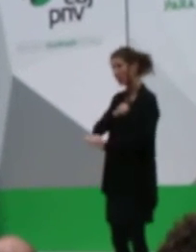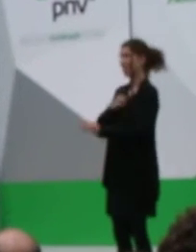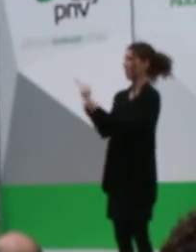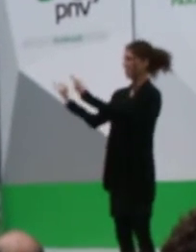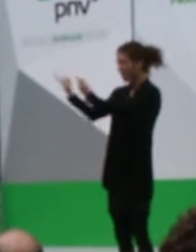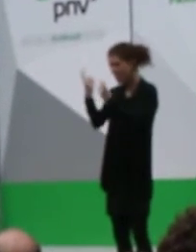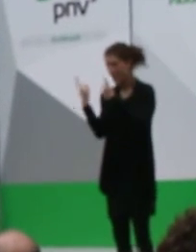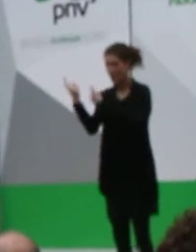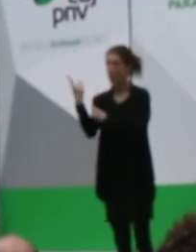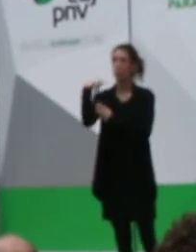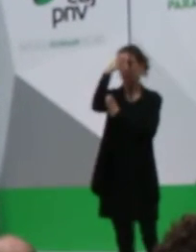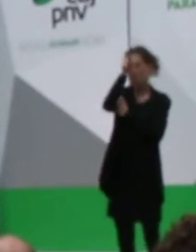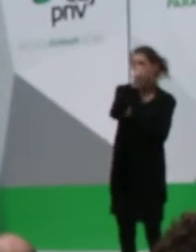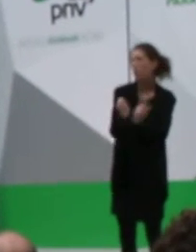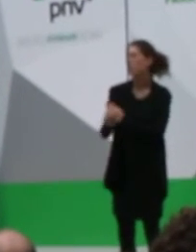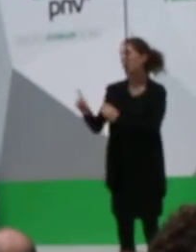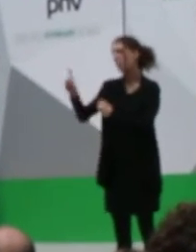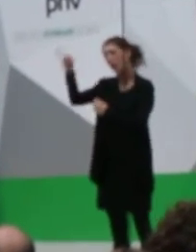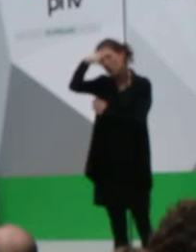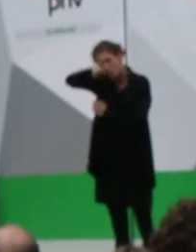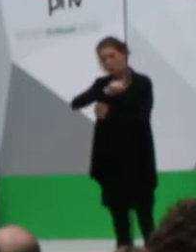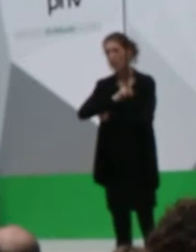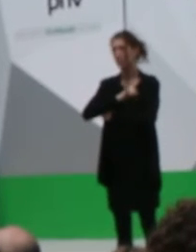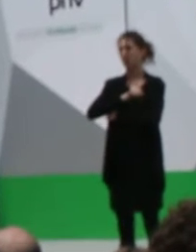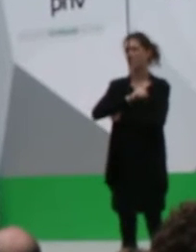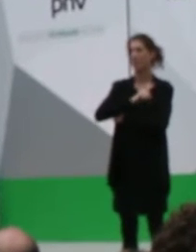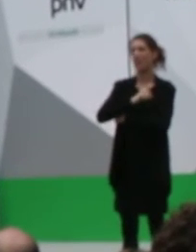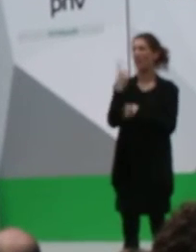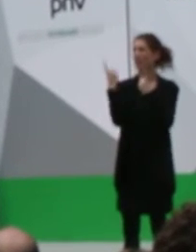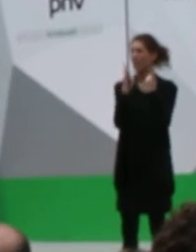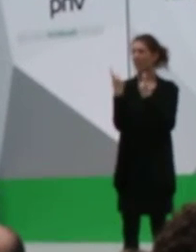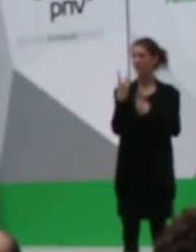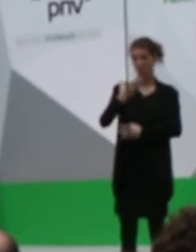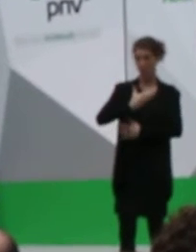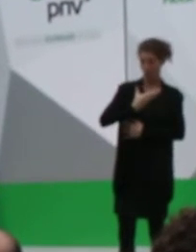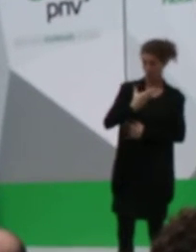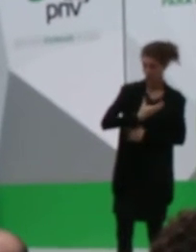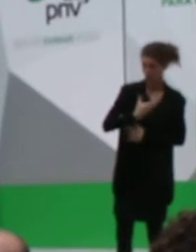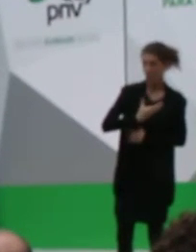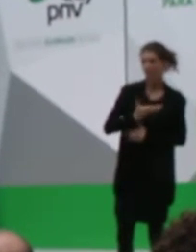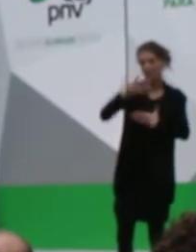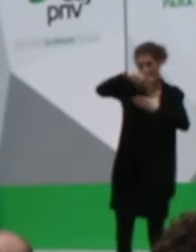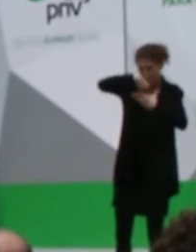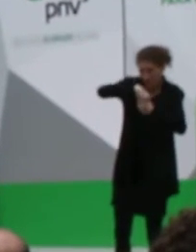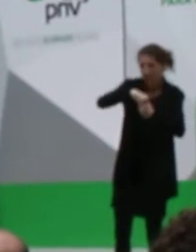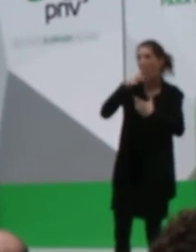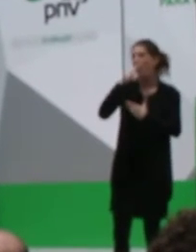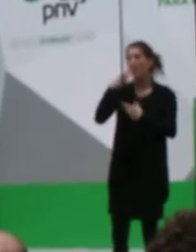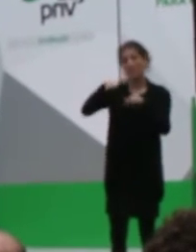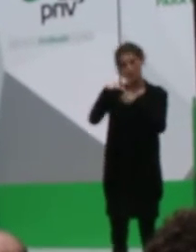tokiko ekintzaren balioa aintzat hartuz, udaletarako eta lurralde historikoetarako erronka eta